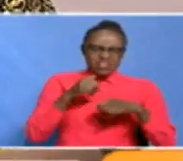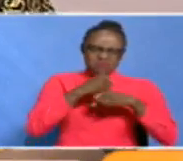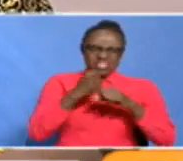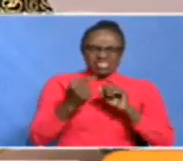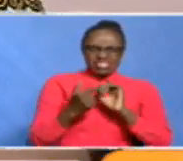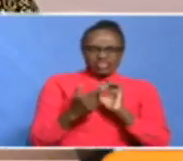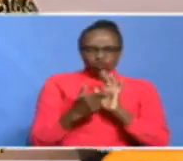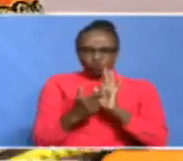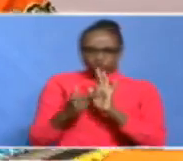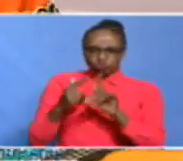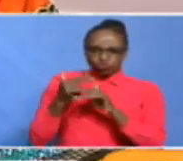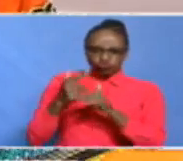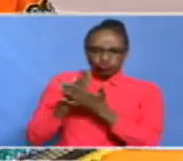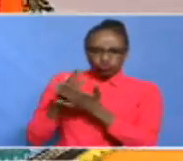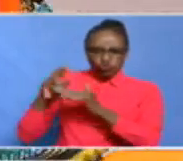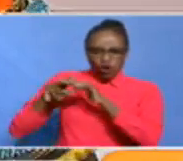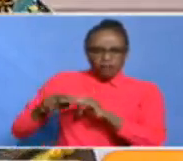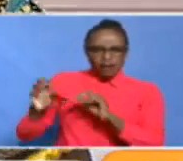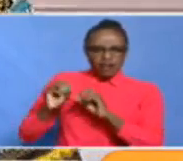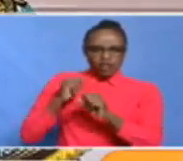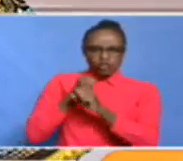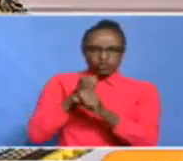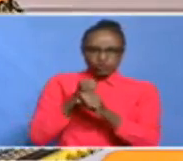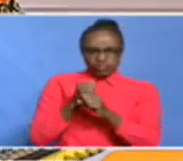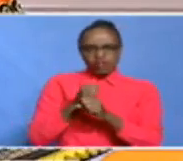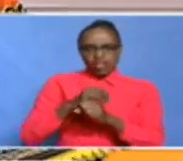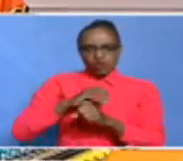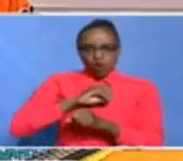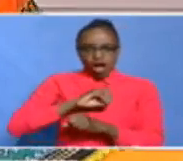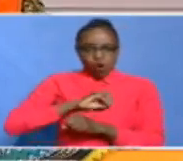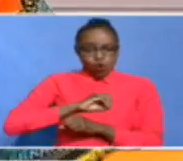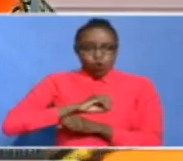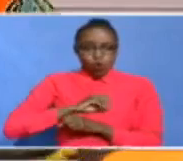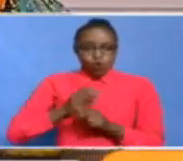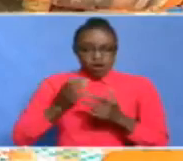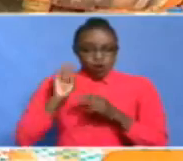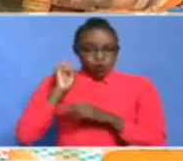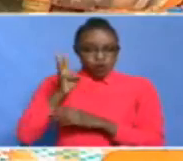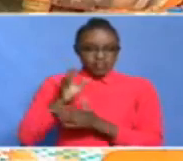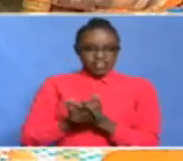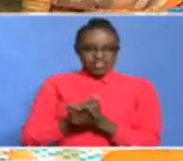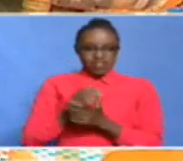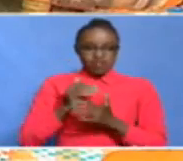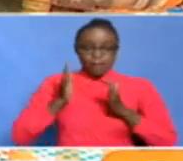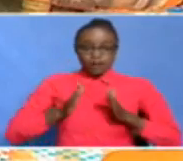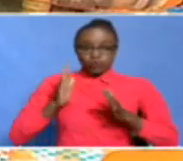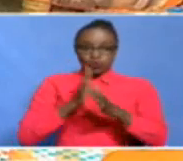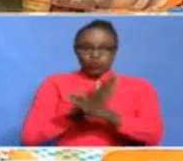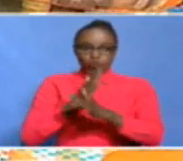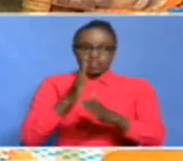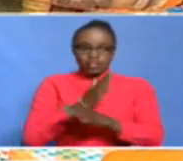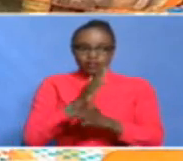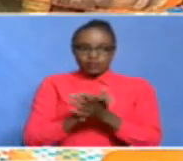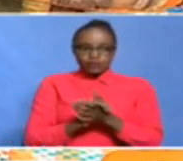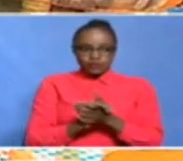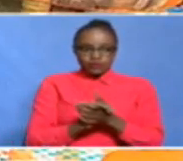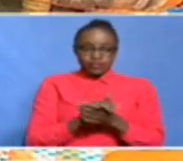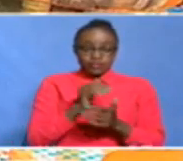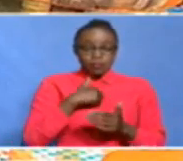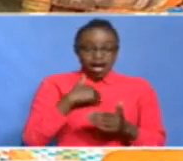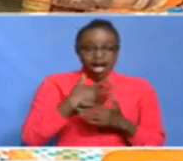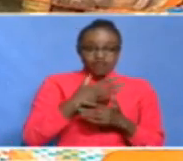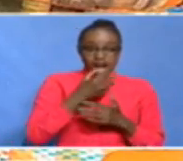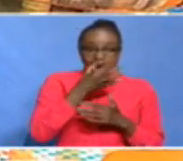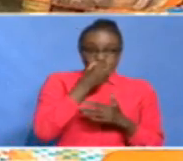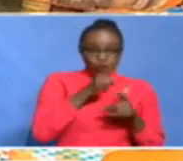asione ni kama umemtegemea, ni kama ambaye alifanya kwa hiari yake. Kuna ile kauli ya ule mwimbaji alisema ana dume